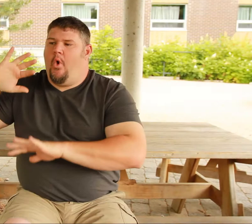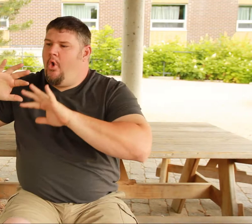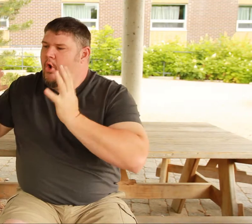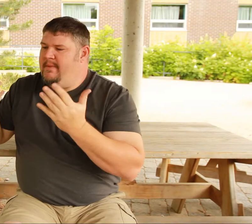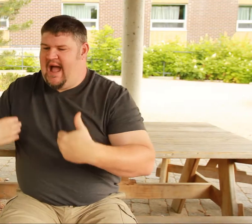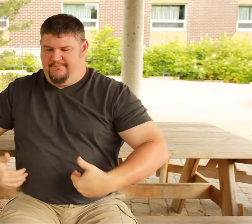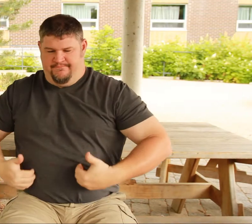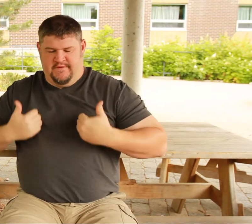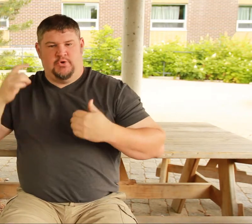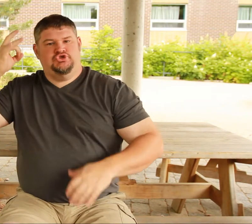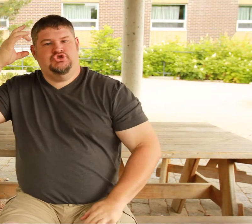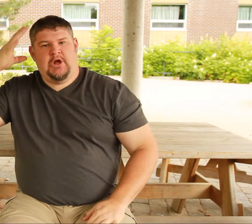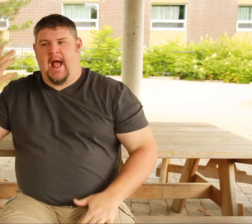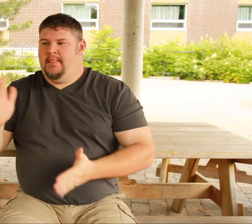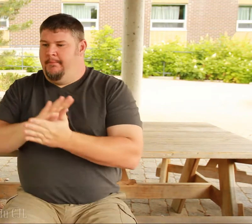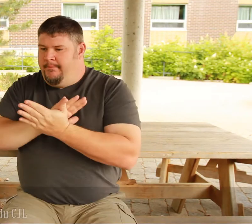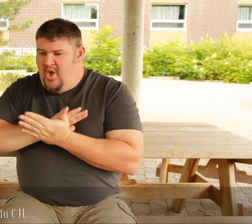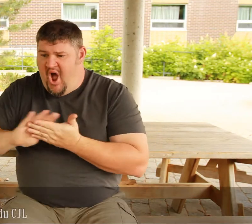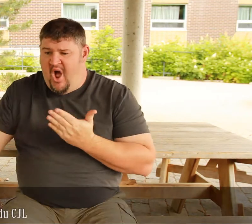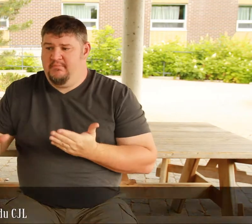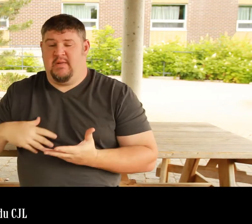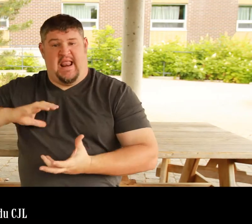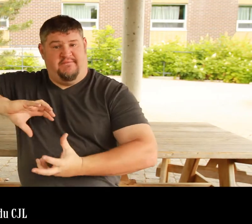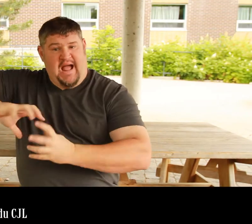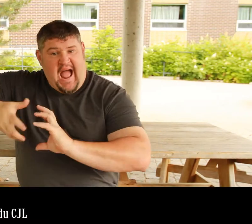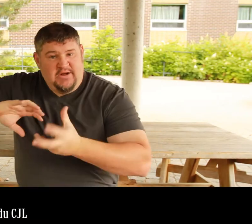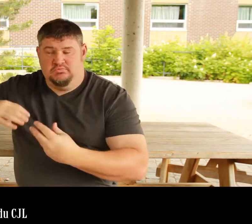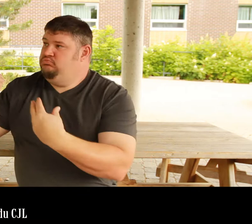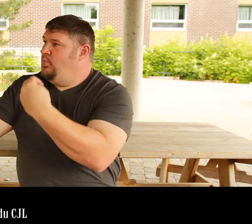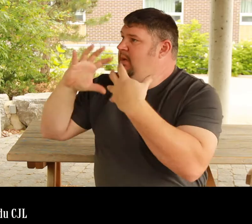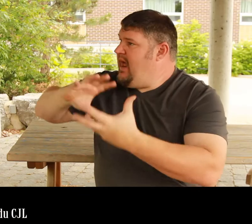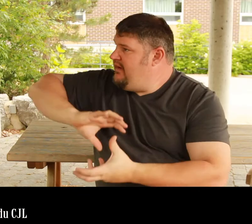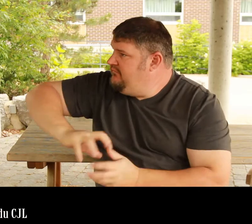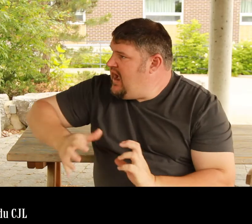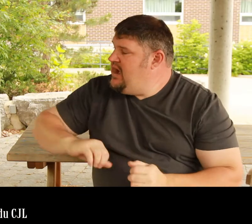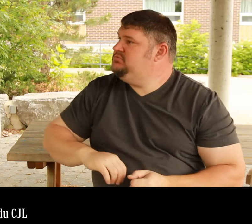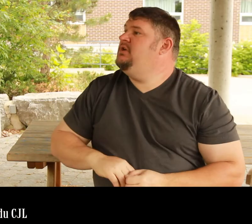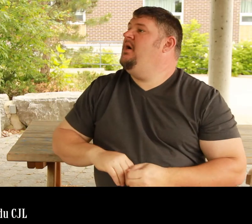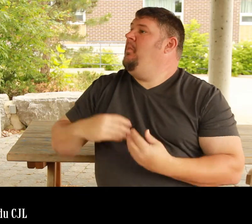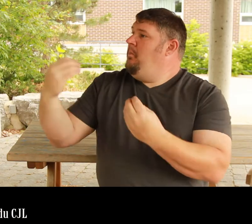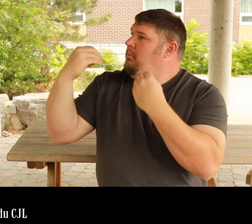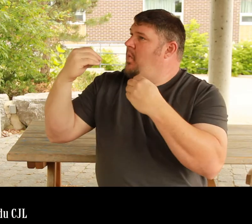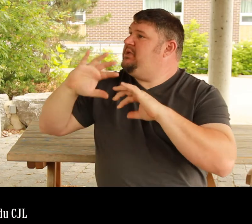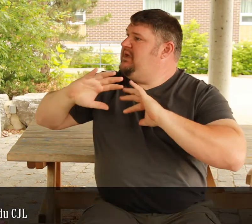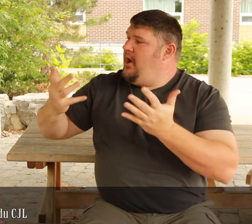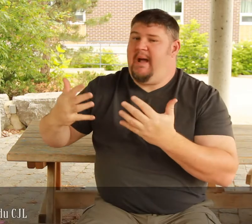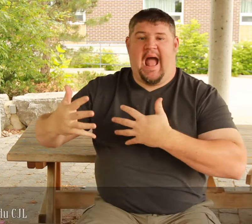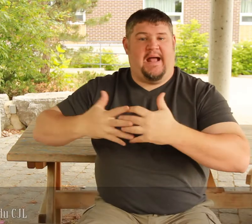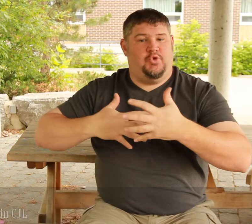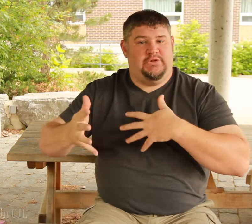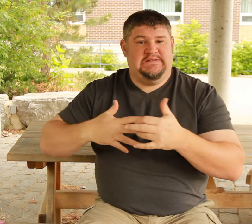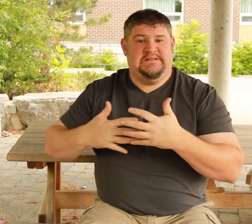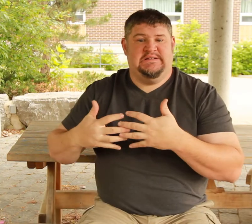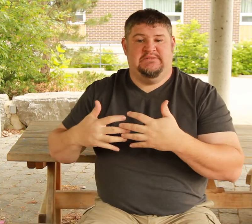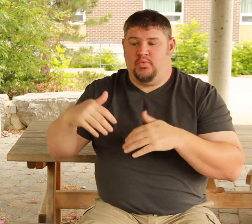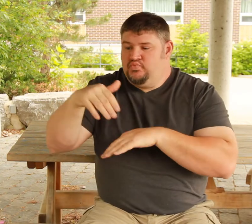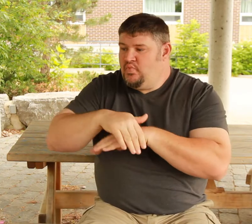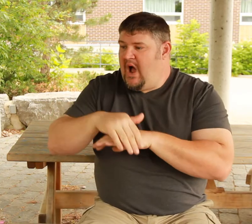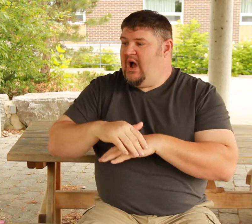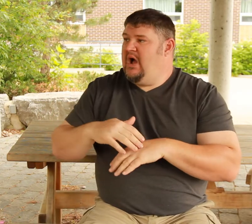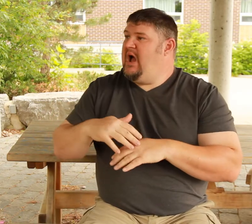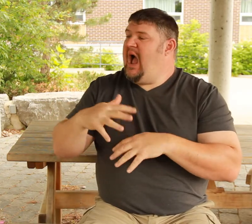Parfois, les jeunes arrivent, ne connaissent pas beaucoup comment prendre soin de leur corps, l'hygiène corporelle, le lavage, le ménage et des trucs comme ça. Alors